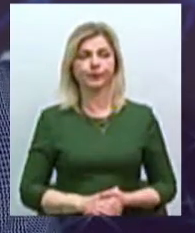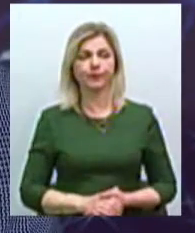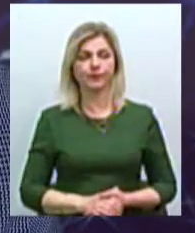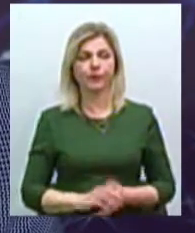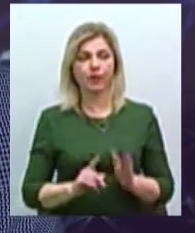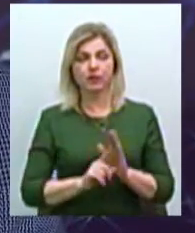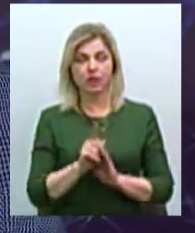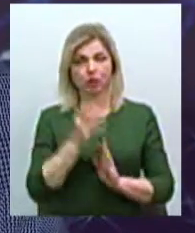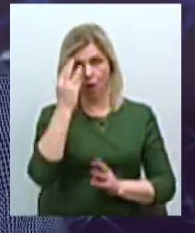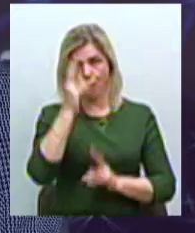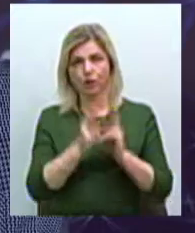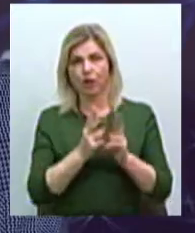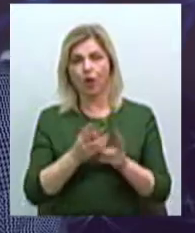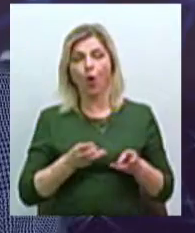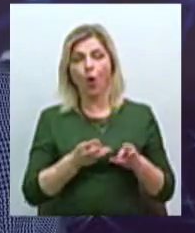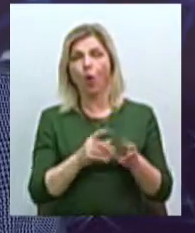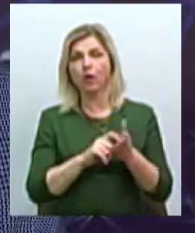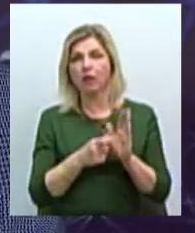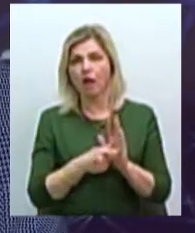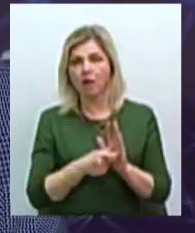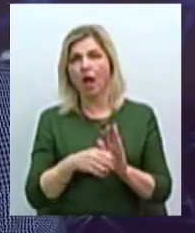сначала модернизировала котельные, а потом модернизировала